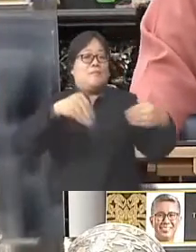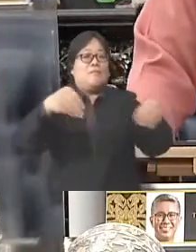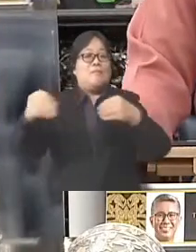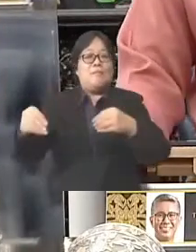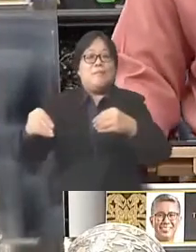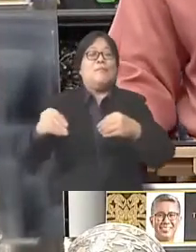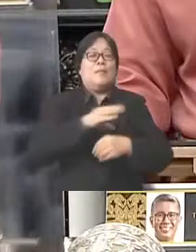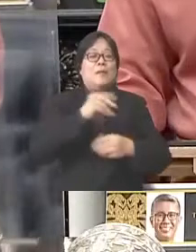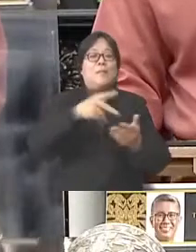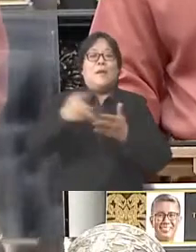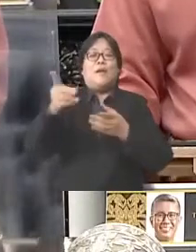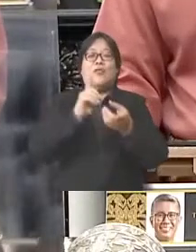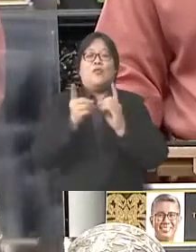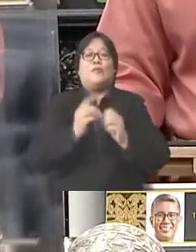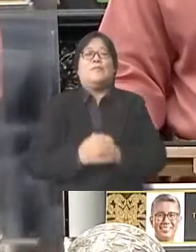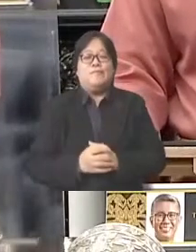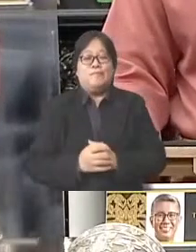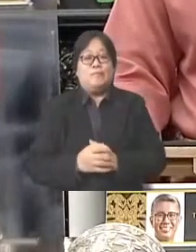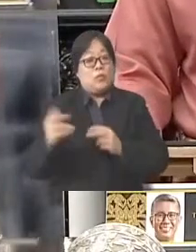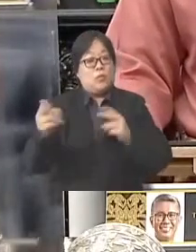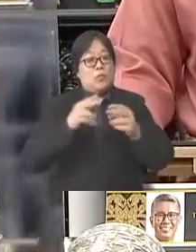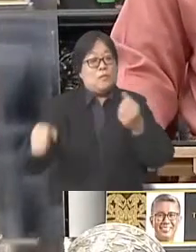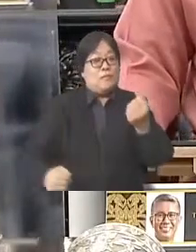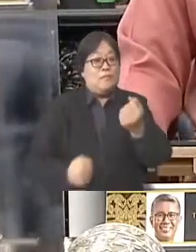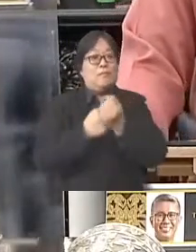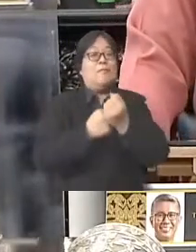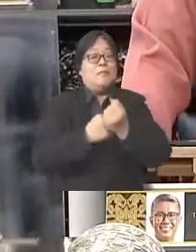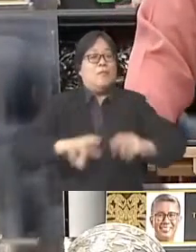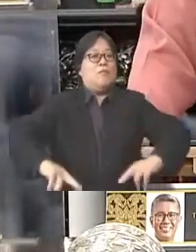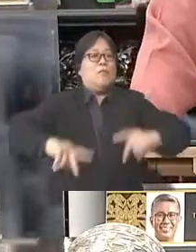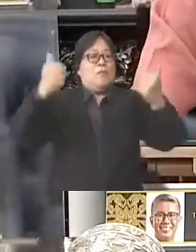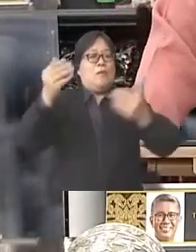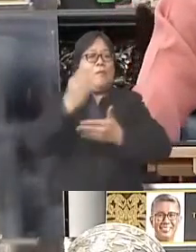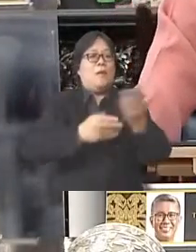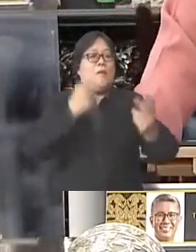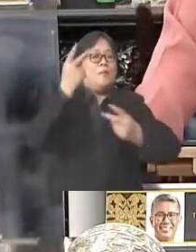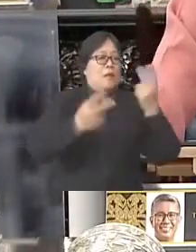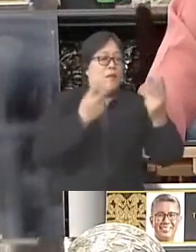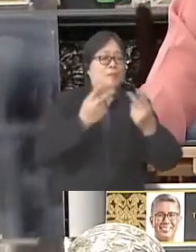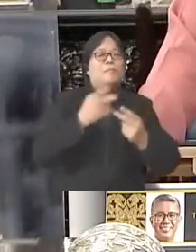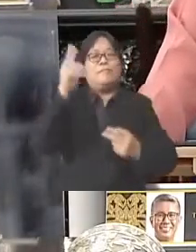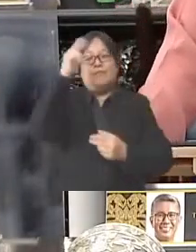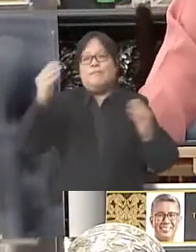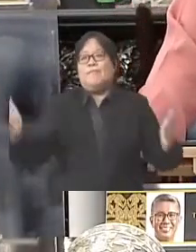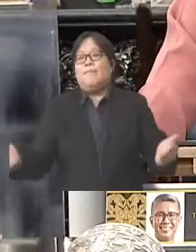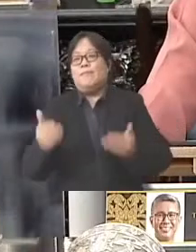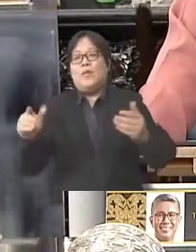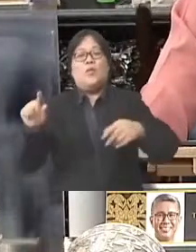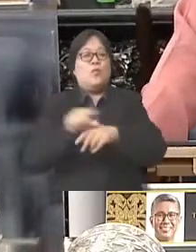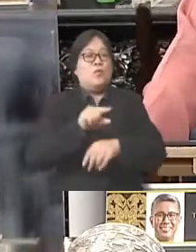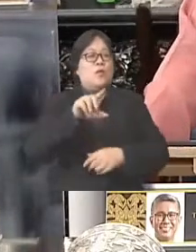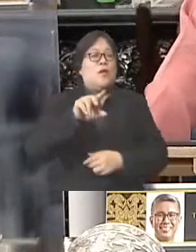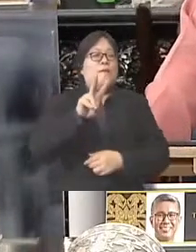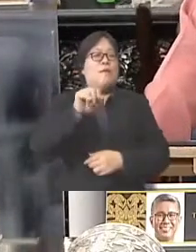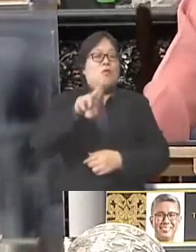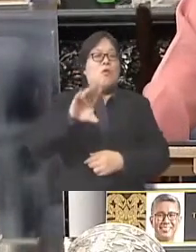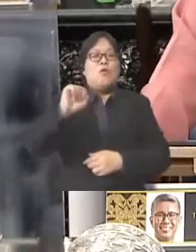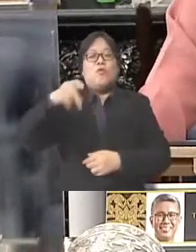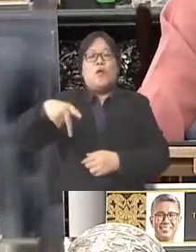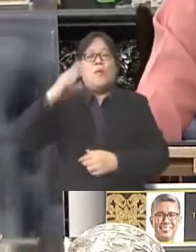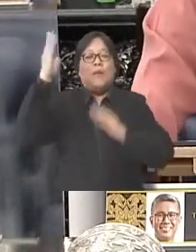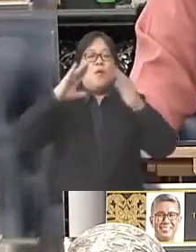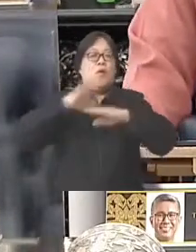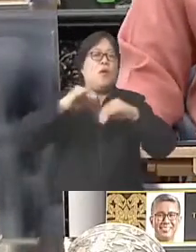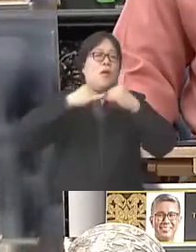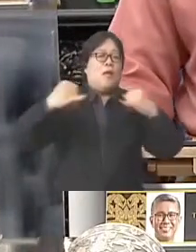pemasaran dan pembayaran digital sebagai inisiatif menyokong pemilihan sektop langsungan Raja menggalakkan penggunaan bau sesosok Mischa online